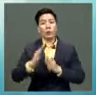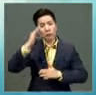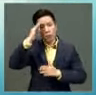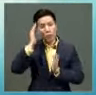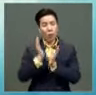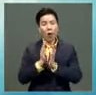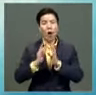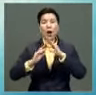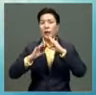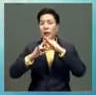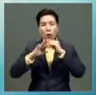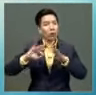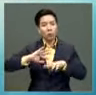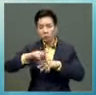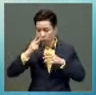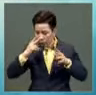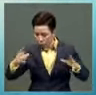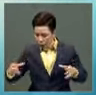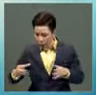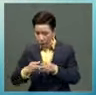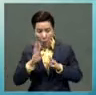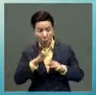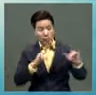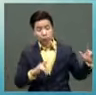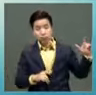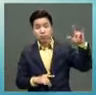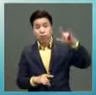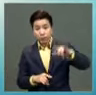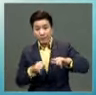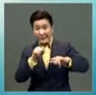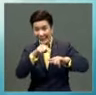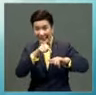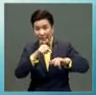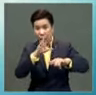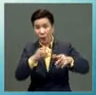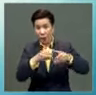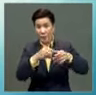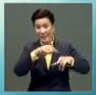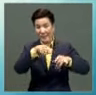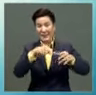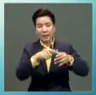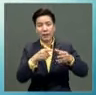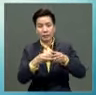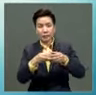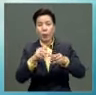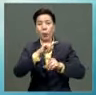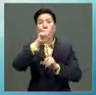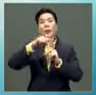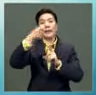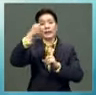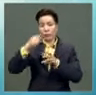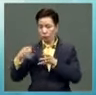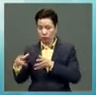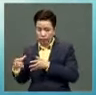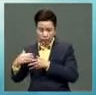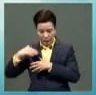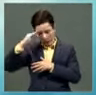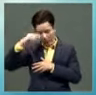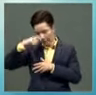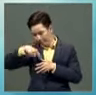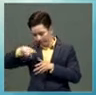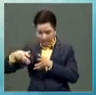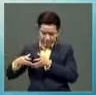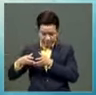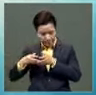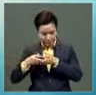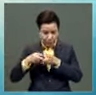ระยองร่วมกันตรวจประเมินและติดตามผู้เดินทางจากประเทศอียิปต์ในวันที่10กรกฎาคมนะครับซึ่งพอ